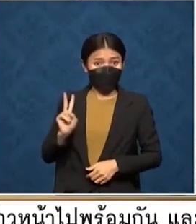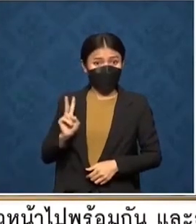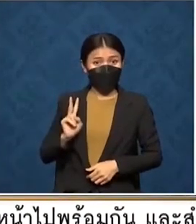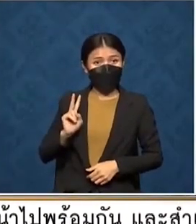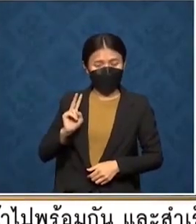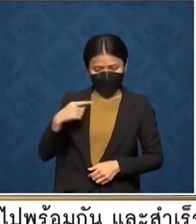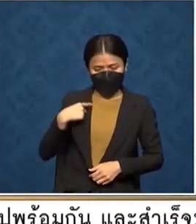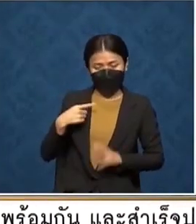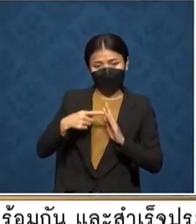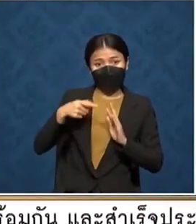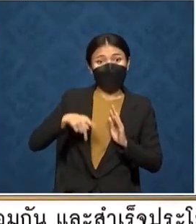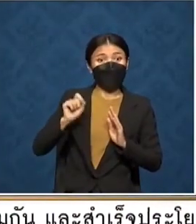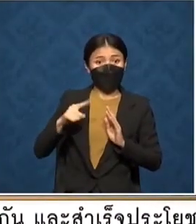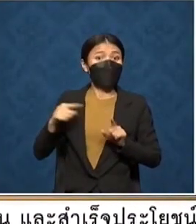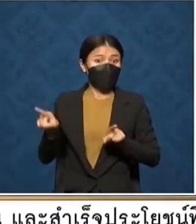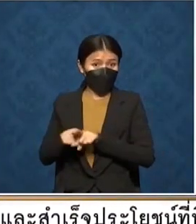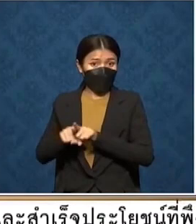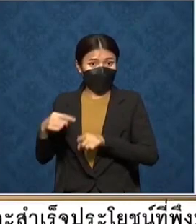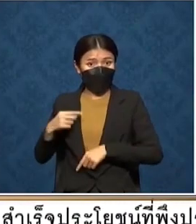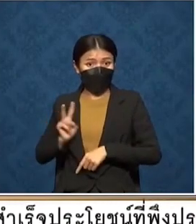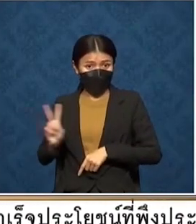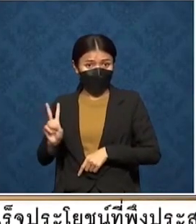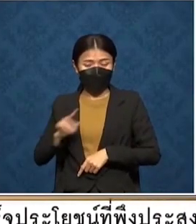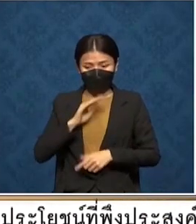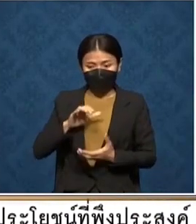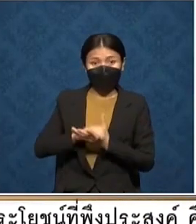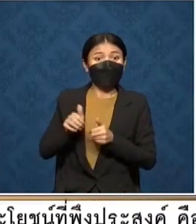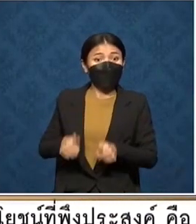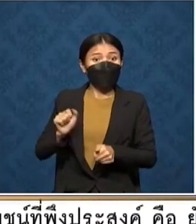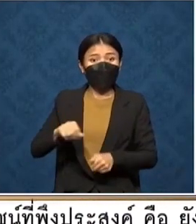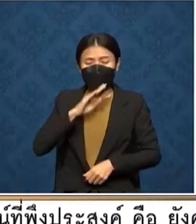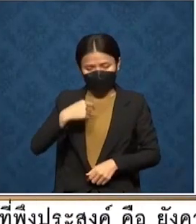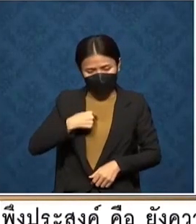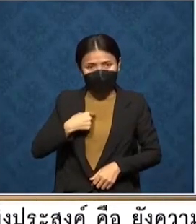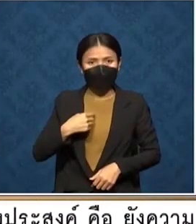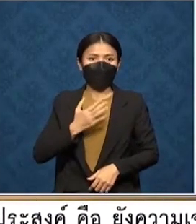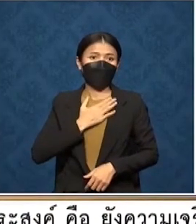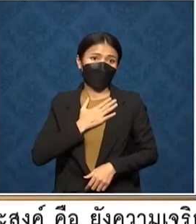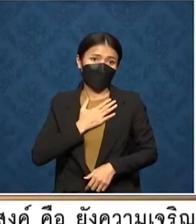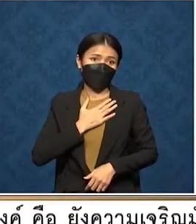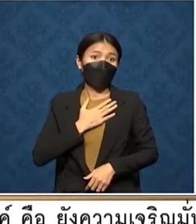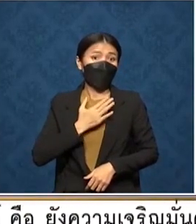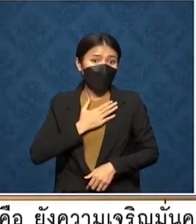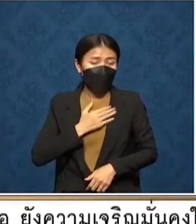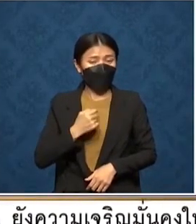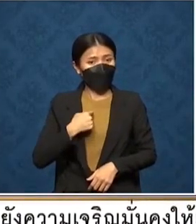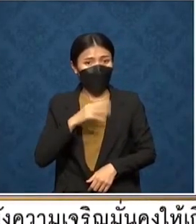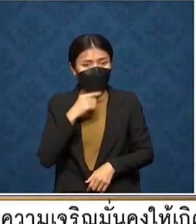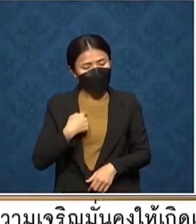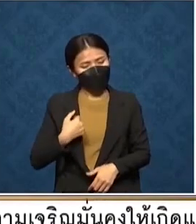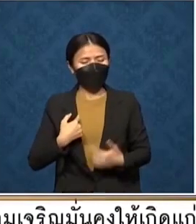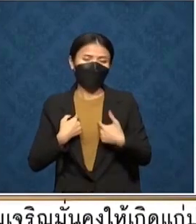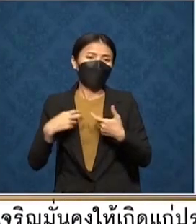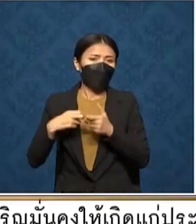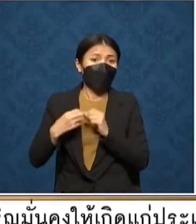าใช่มั้ยมีไหลเข้าด้วยใช่มั้ยคะ ครับเราอยู่ตั้งขาไปขามาขาออกขาเข้า ค่ะ เอาออกก็อาจจะมีบ้างแต่ข